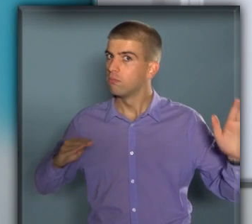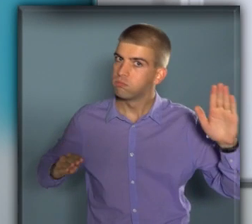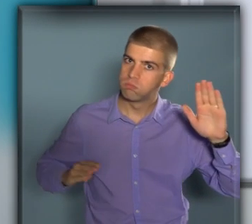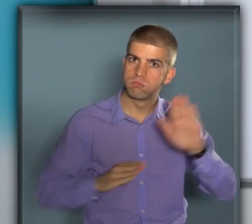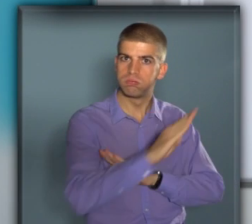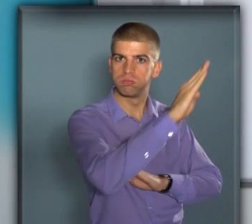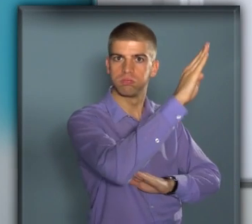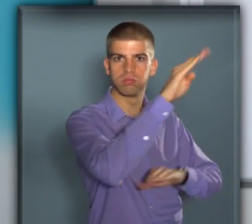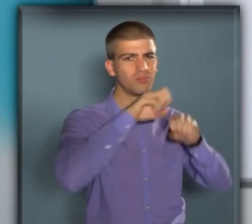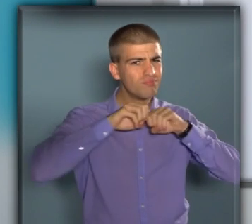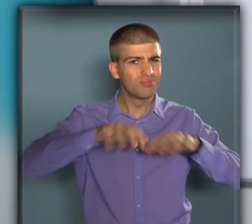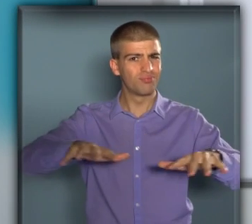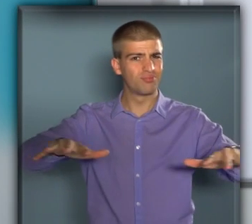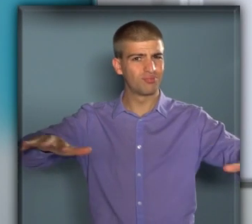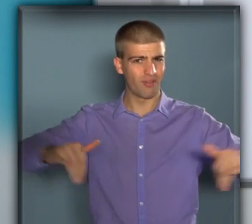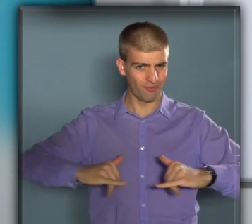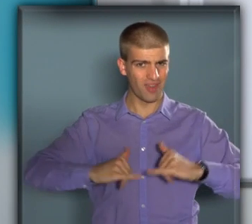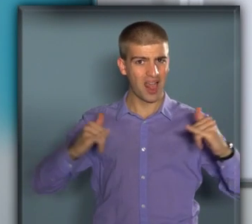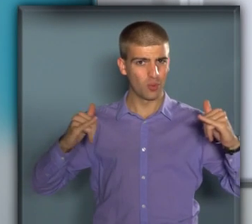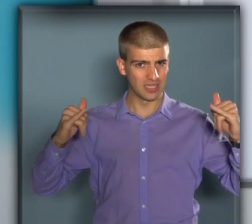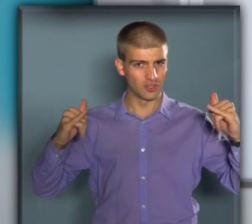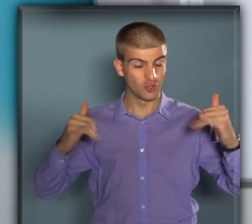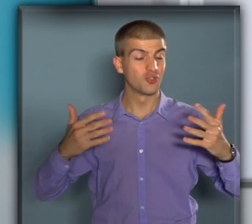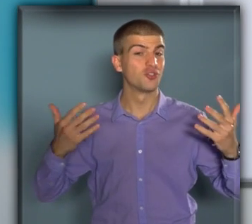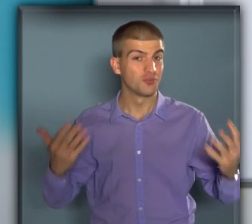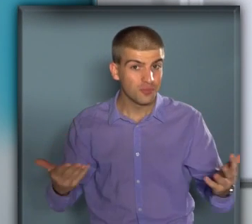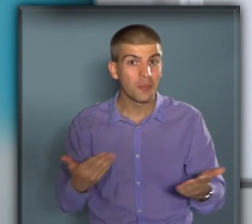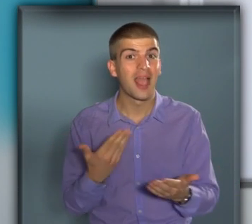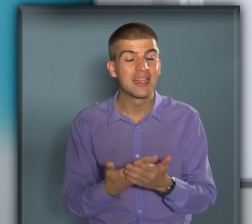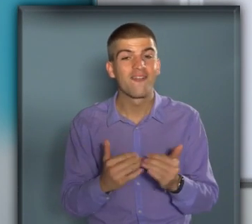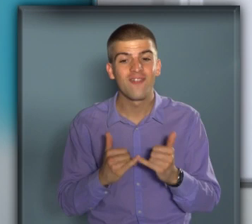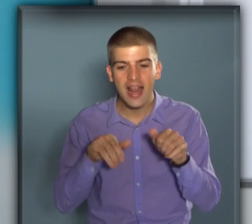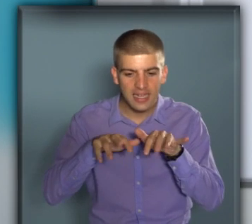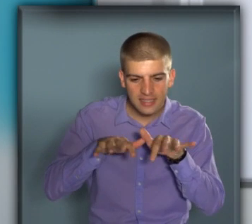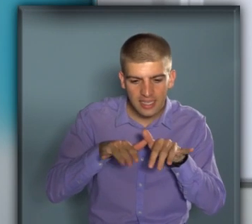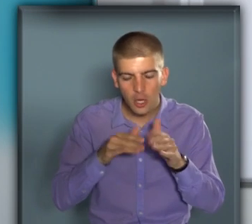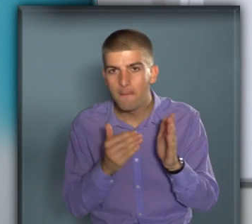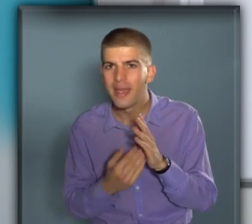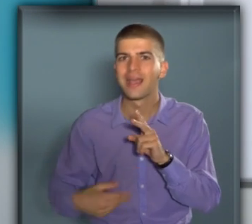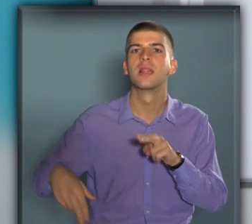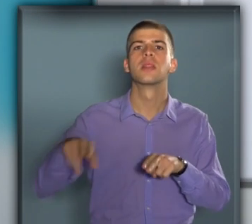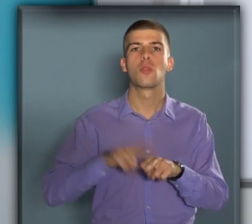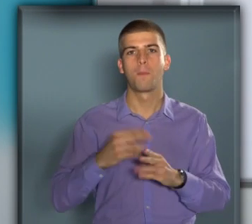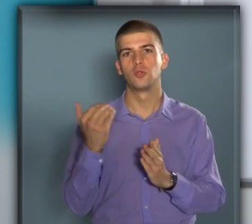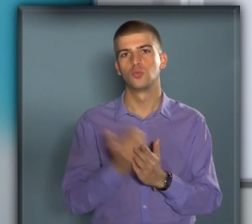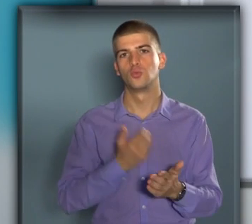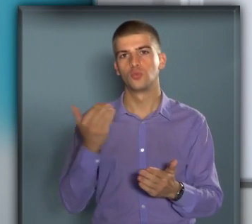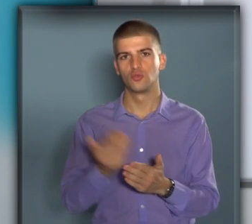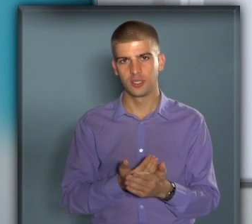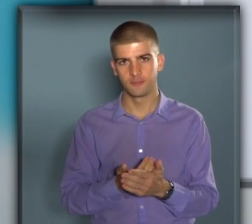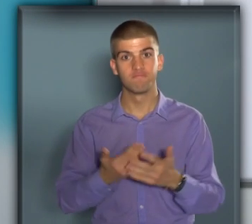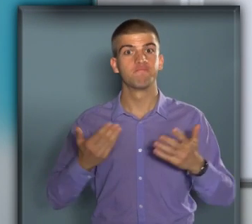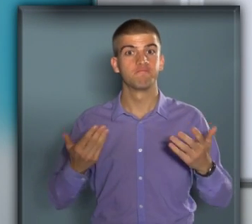robbanásszerű, hogyha szabad ezt a szót használnom, és ez elképesztő mértékig megnöveli a fejlesztési kapacitás igényt. Ennek